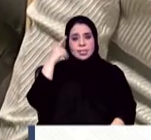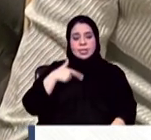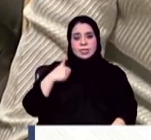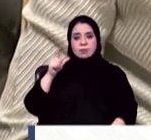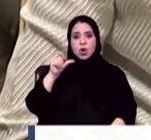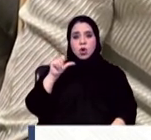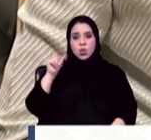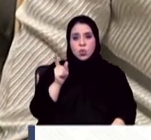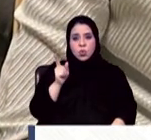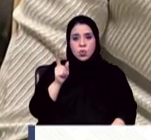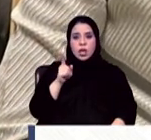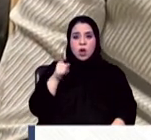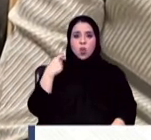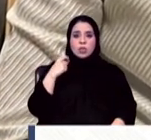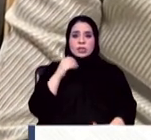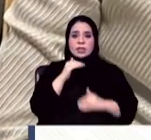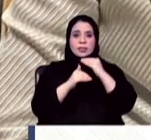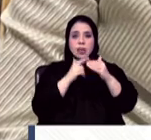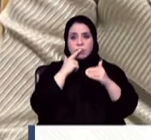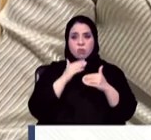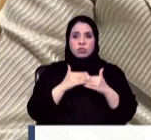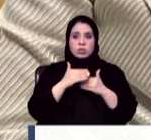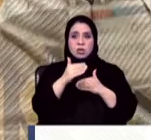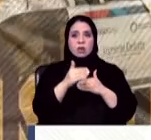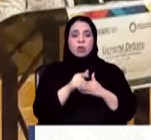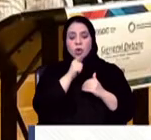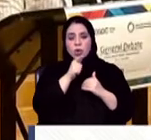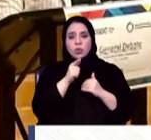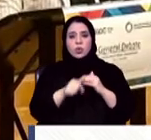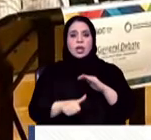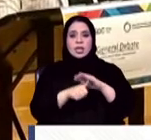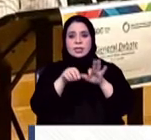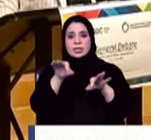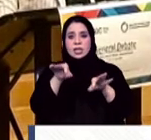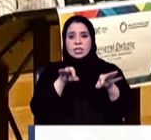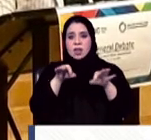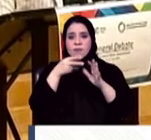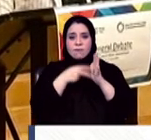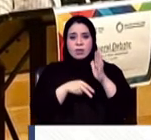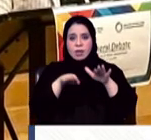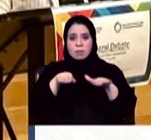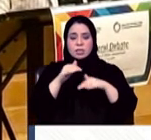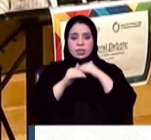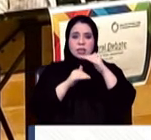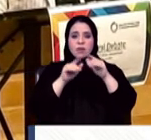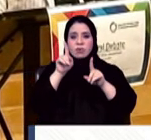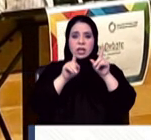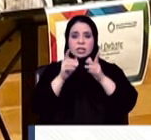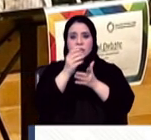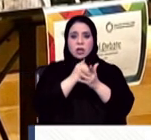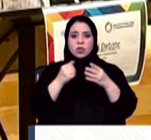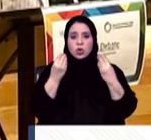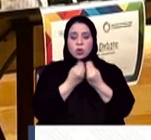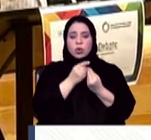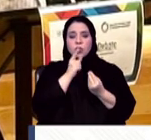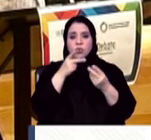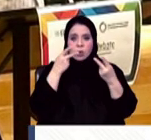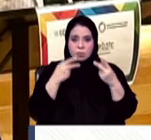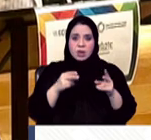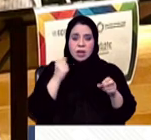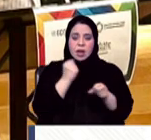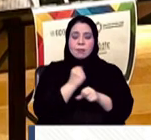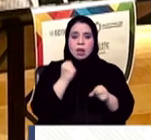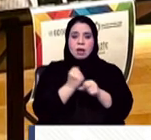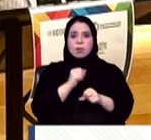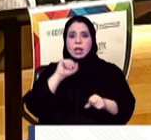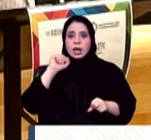الخليف وزيره التنميه المستدامه الرئيس التنفيذي لمجلس التنميه الاقتصاديه في افتتاح اعمال